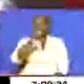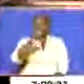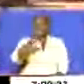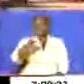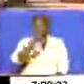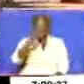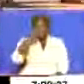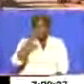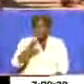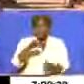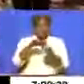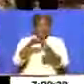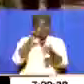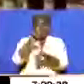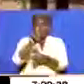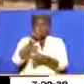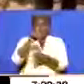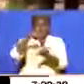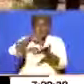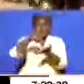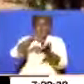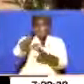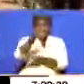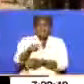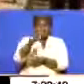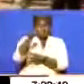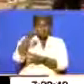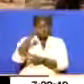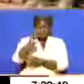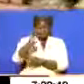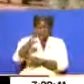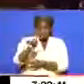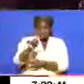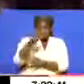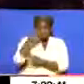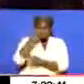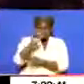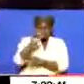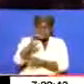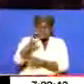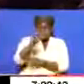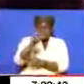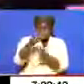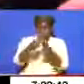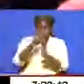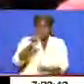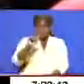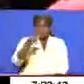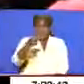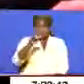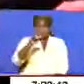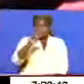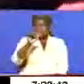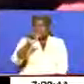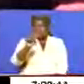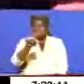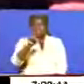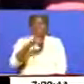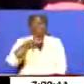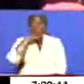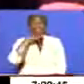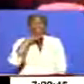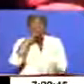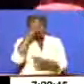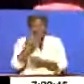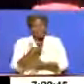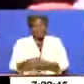mauaji ya mwaniaji mmoja wadhifa wa mwakilishi wa wodi wa chama cha ODM Thomas Okari. Okari alifariki kutokana na majeraha mabaya